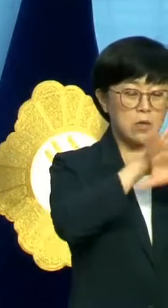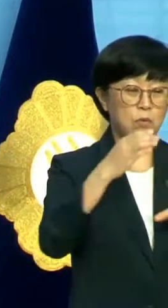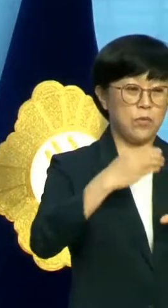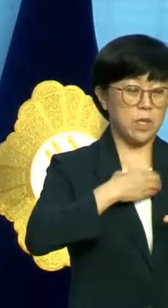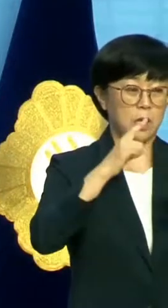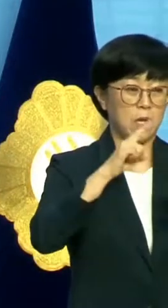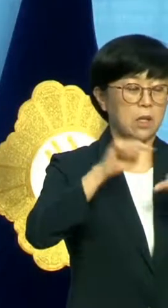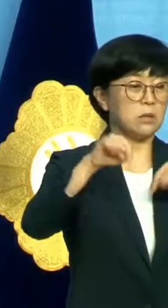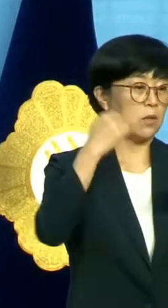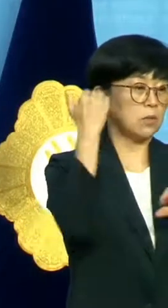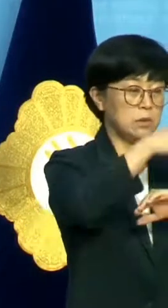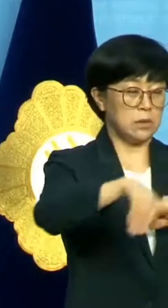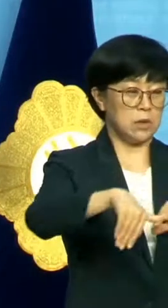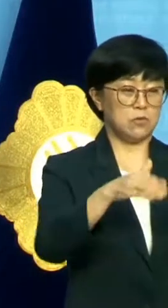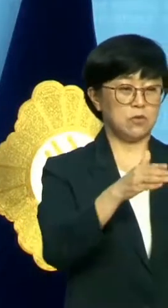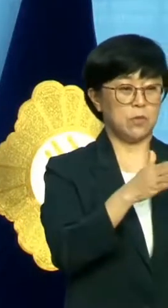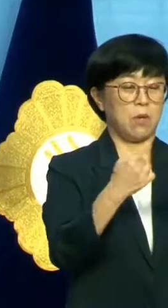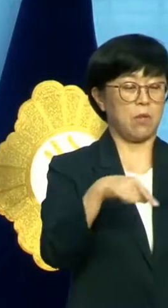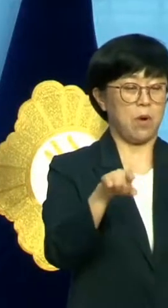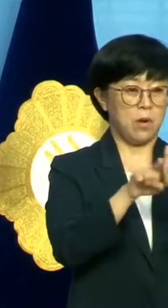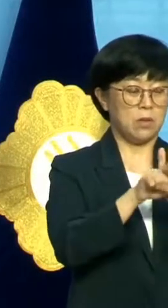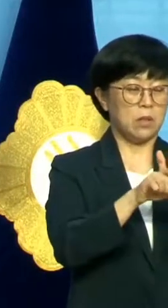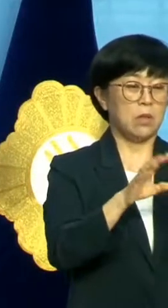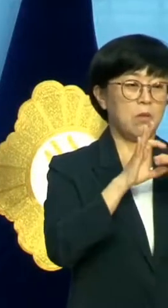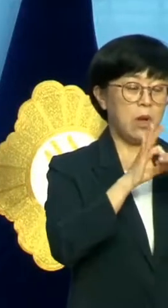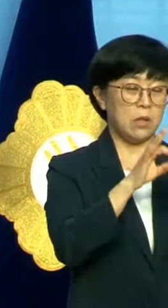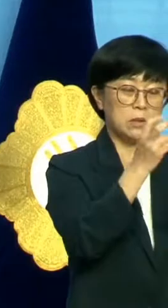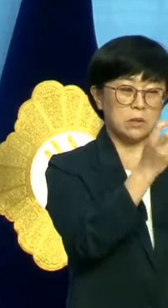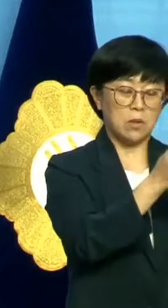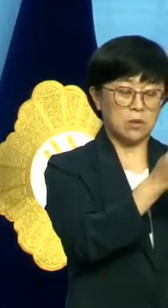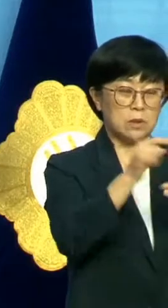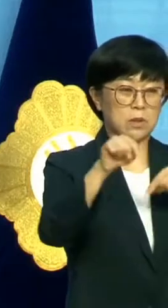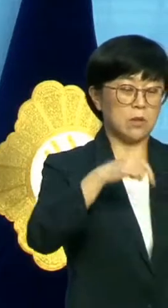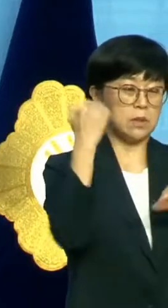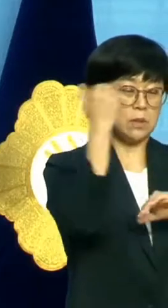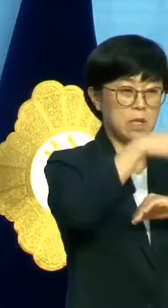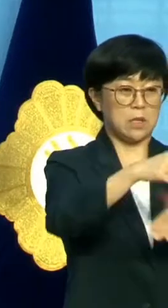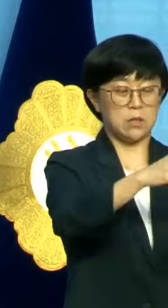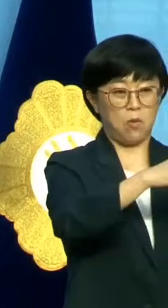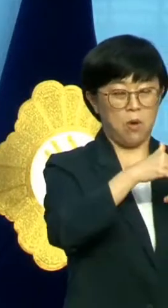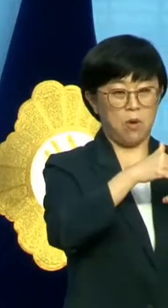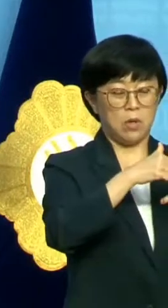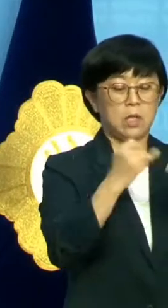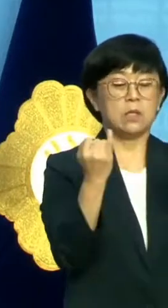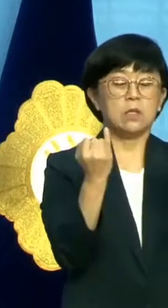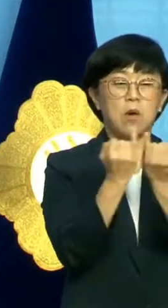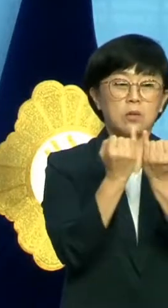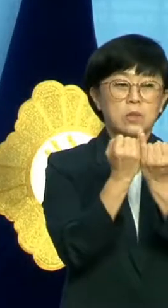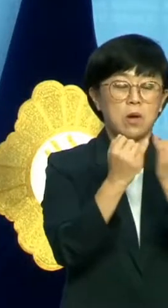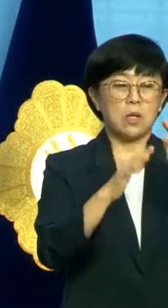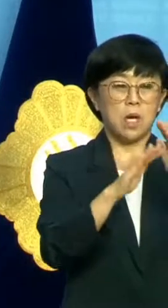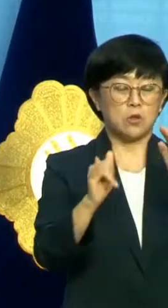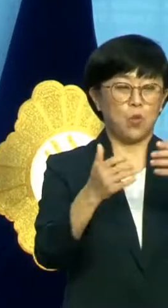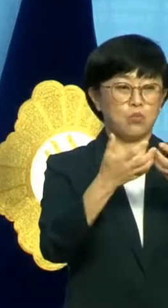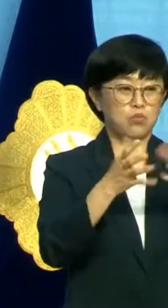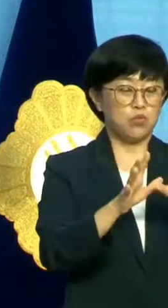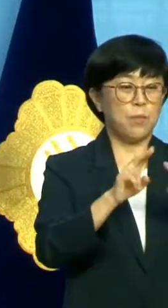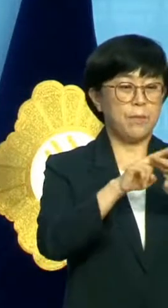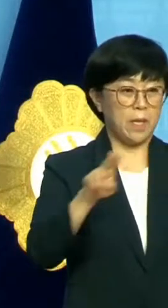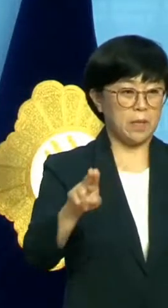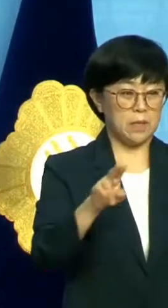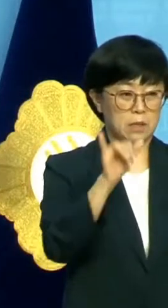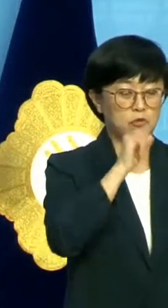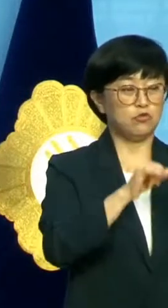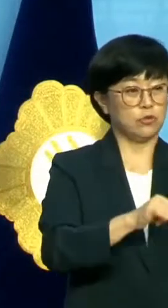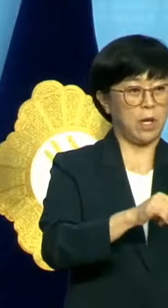정책 마련을 요청하는 기구 위기 관련 정책에 관한 청호 1 여성가족부 폐지 에 관한 청원 등 총 2권이 새로